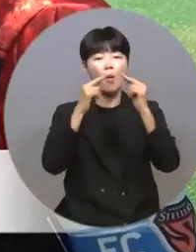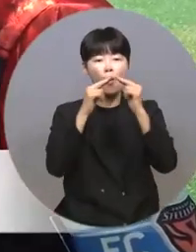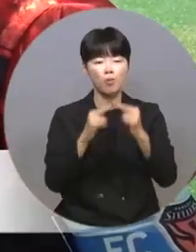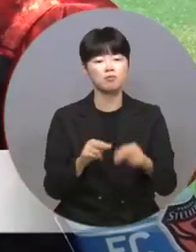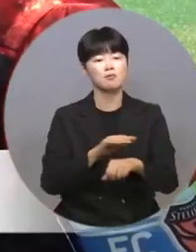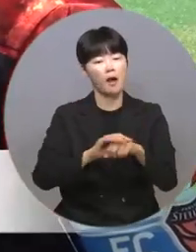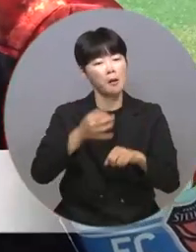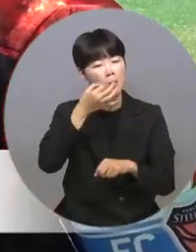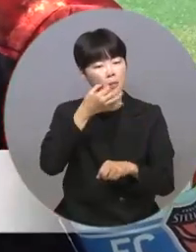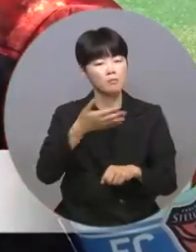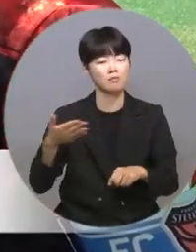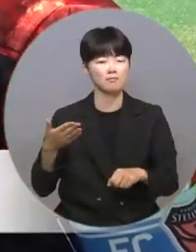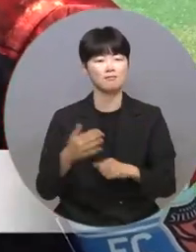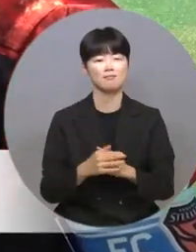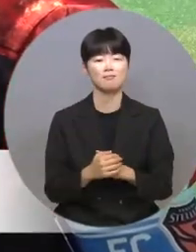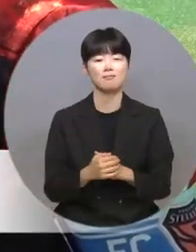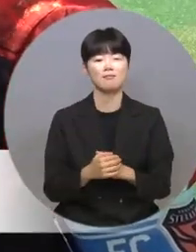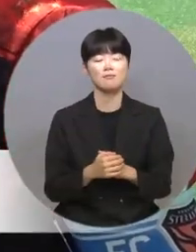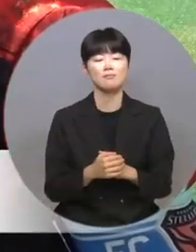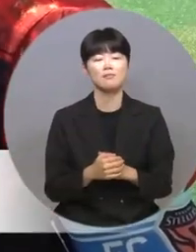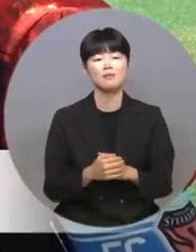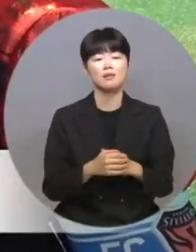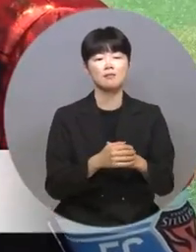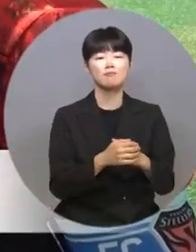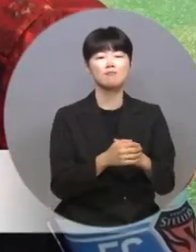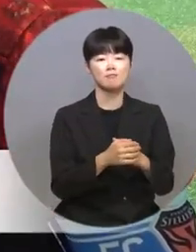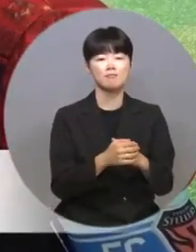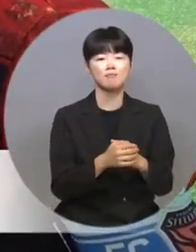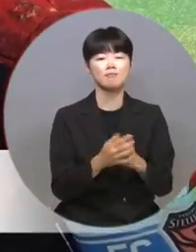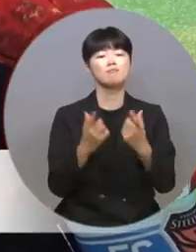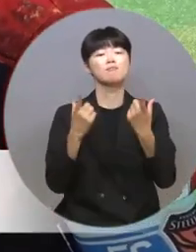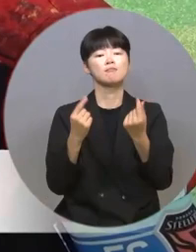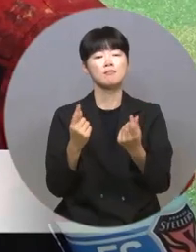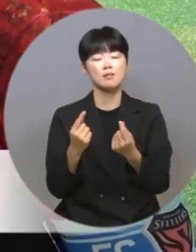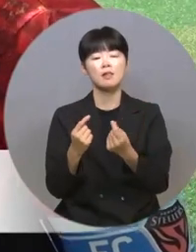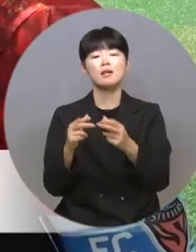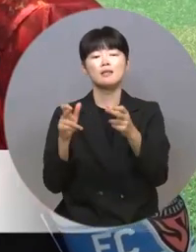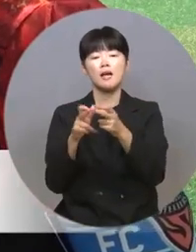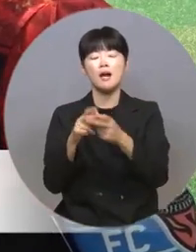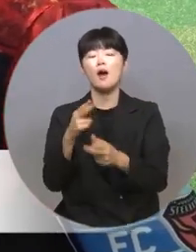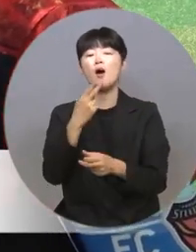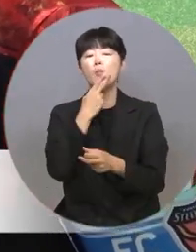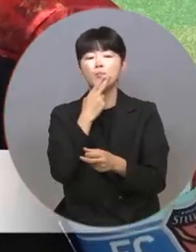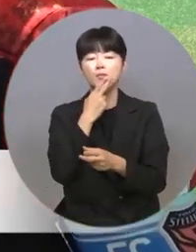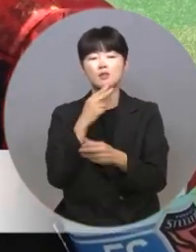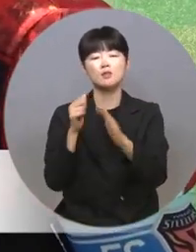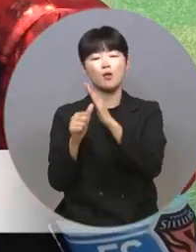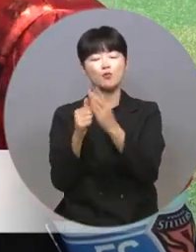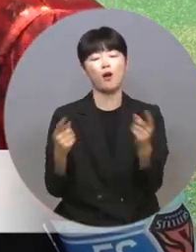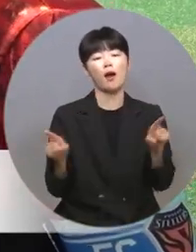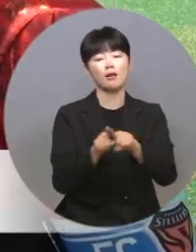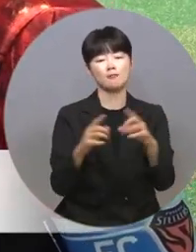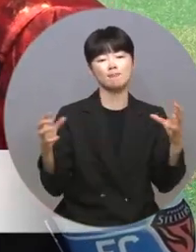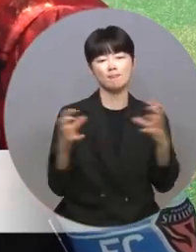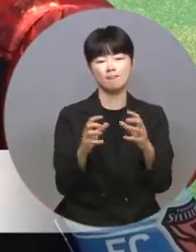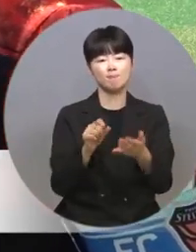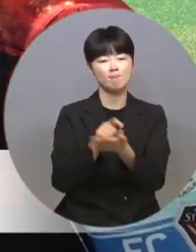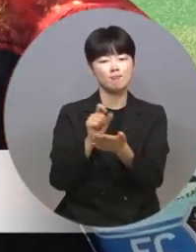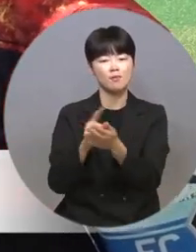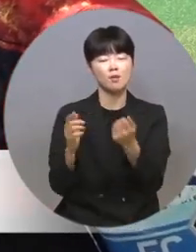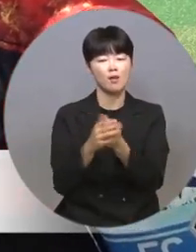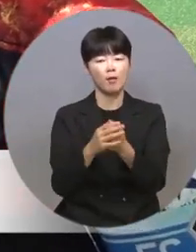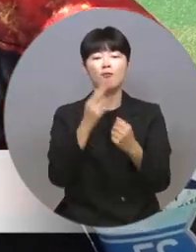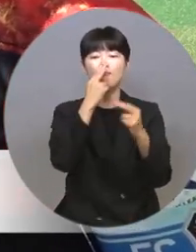선수하고 비장애인하고 이렇게 같이 합동하니까 운동도 너무 좋고